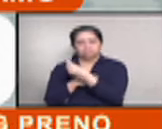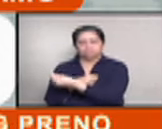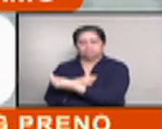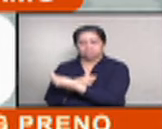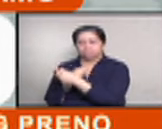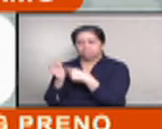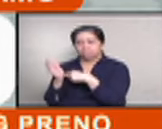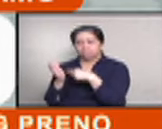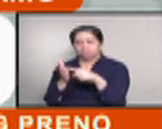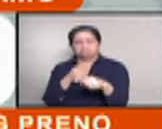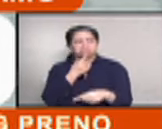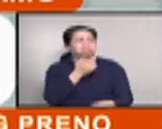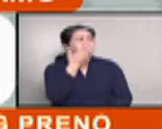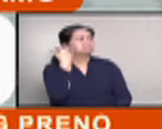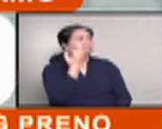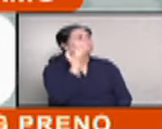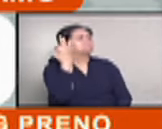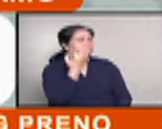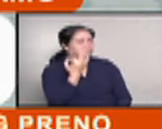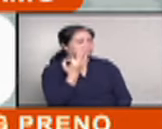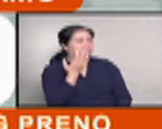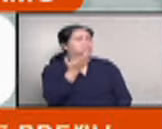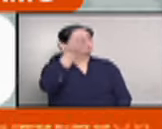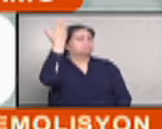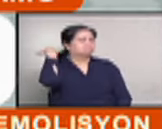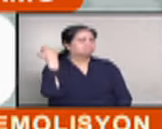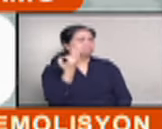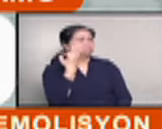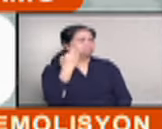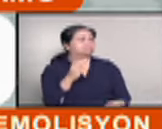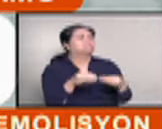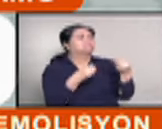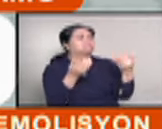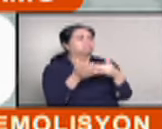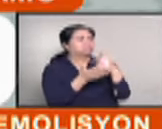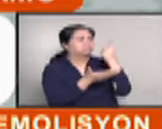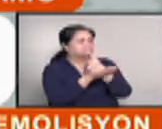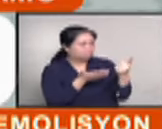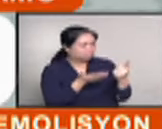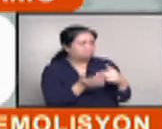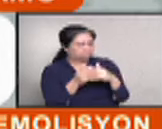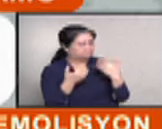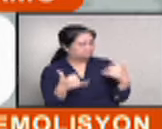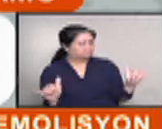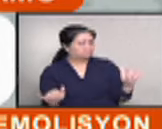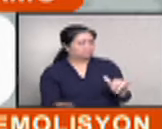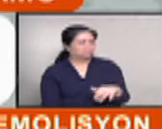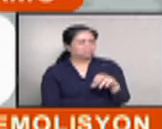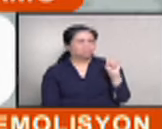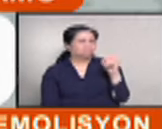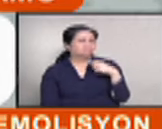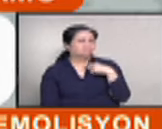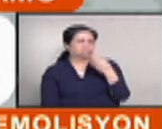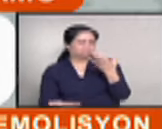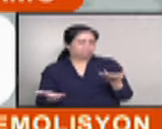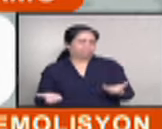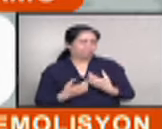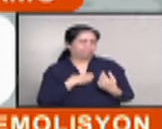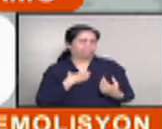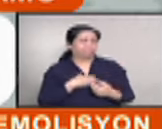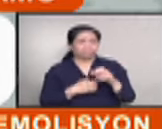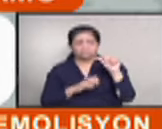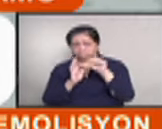ibigay ko. This week? Sabi niya po dati, Friday, last week pa yun. Tapos binigyan ko pa siya ng 1 week. Wala pa rin po. Kaya nandito na ako para... Opo.